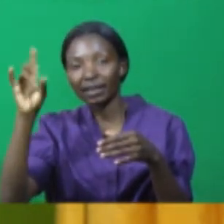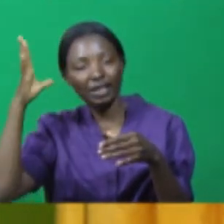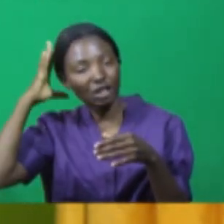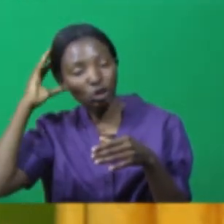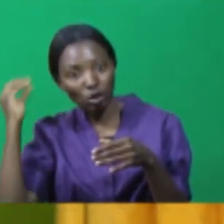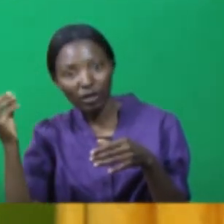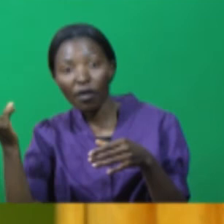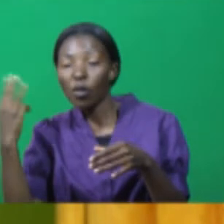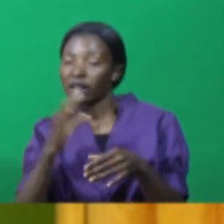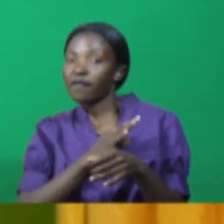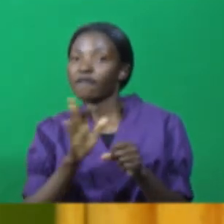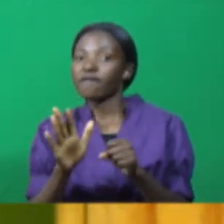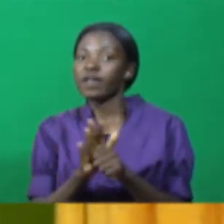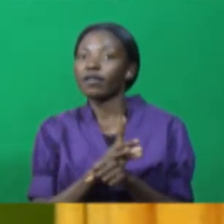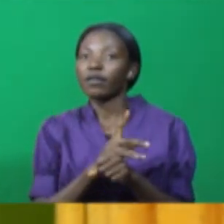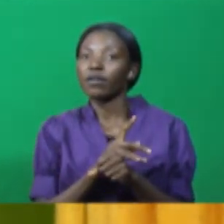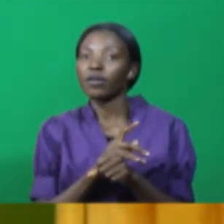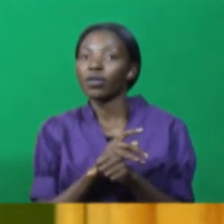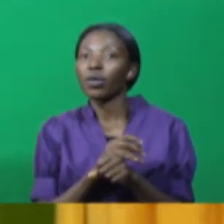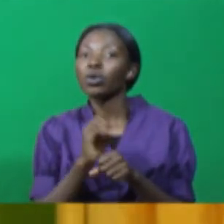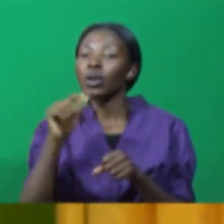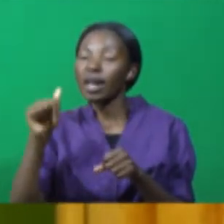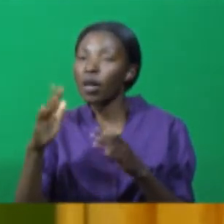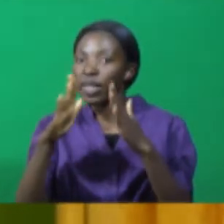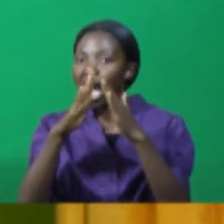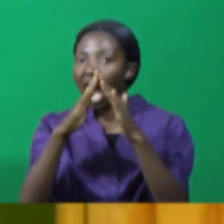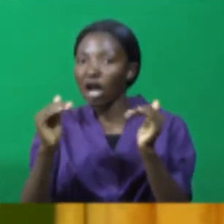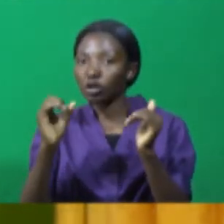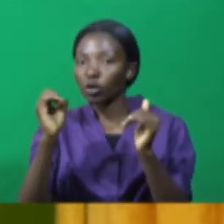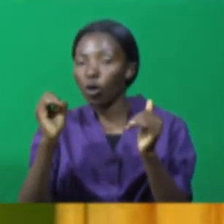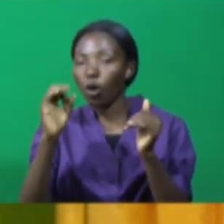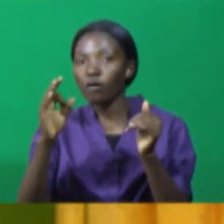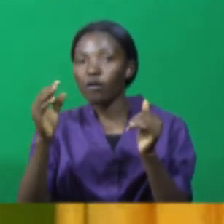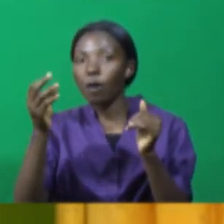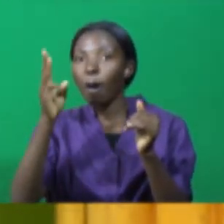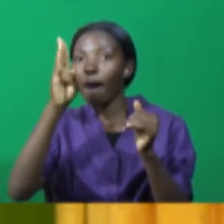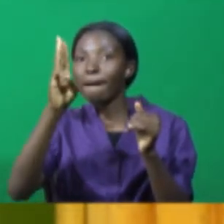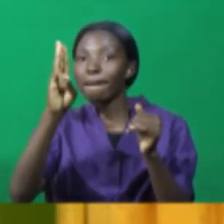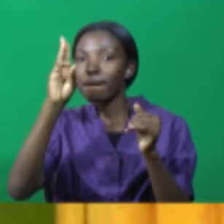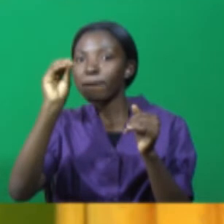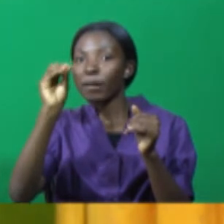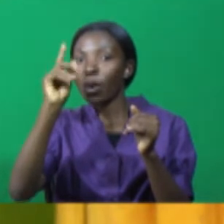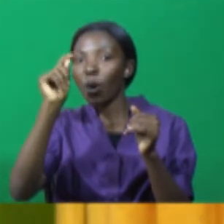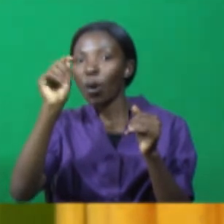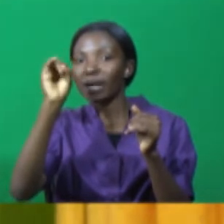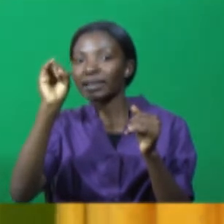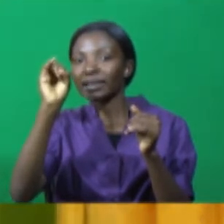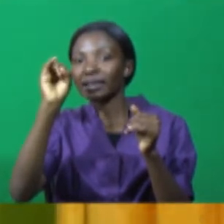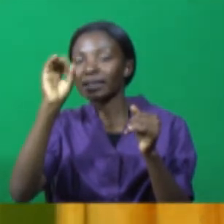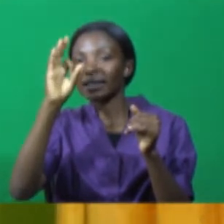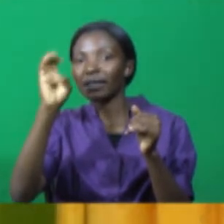Atengwa naPotifa kuve muranda wake. Hanzi imba yaPotifa, mabusiness ake, maprojects ake,